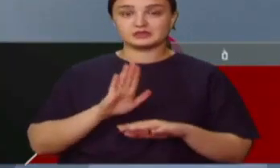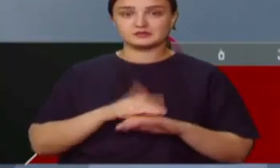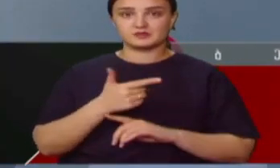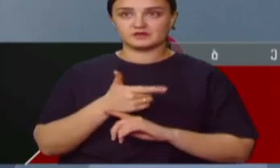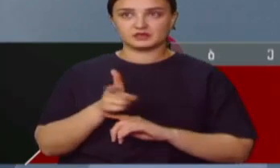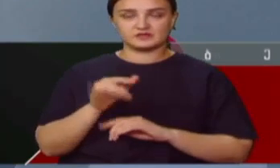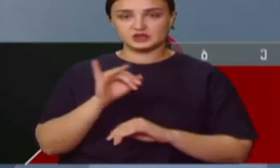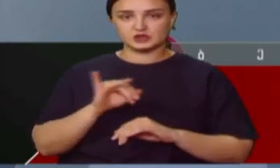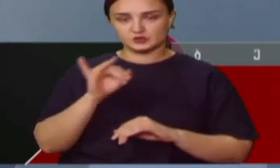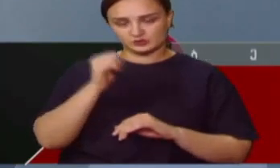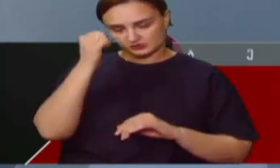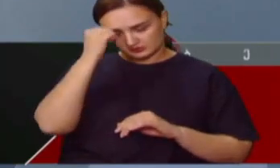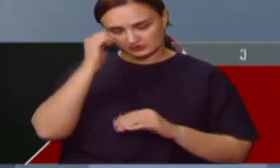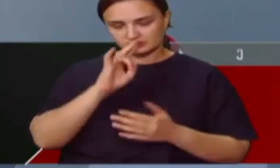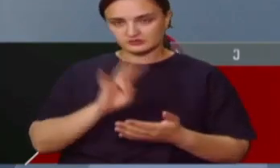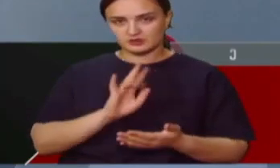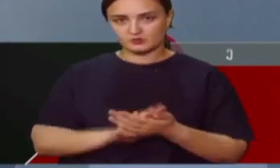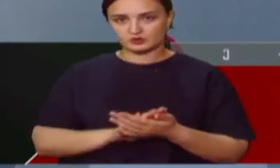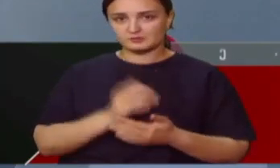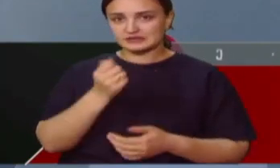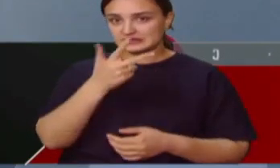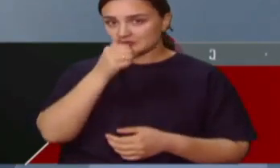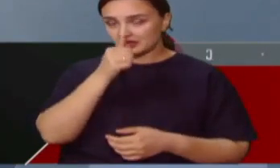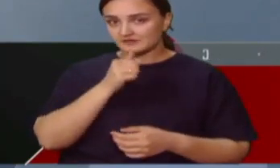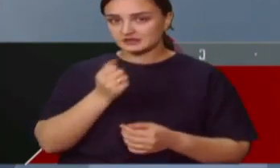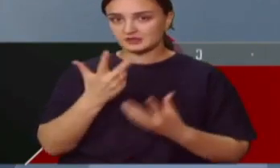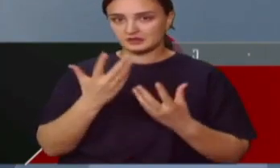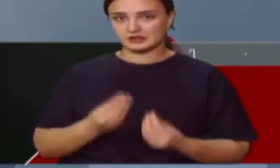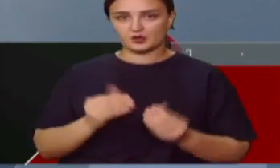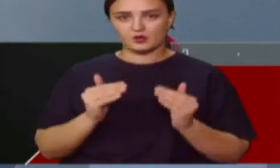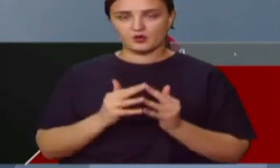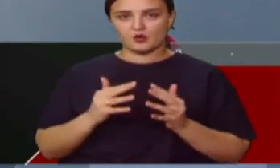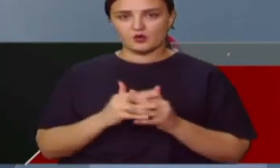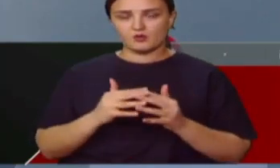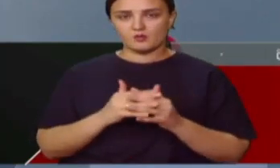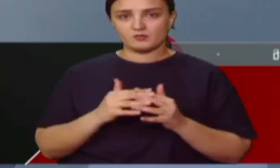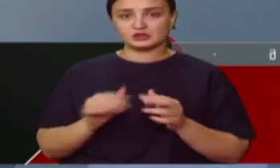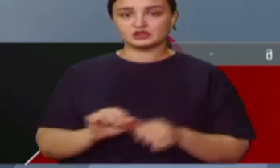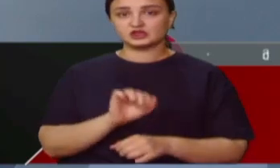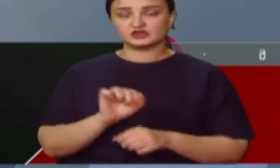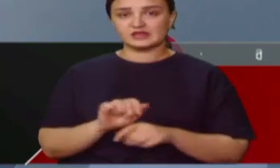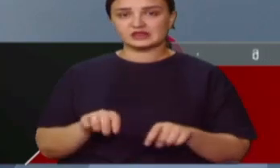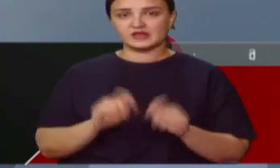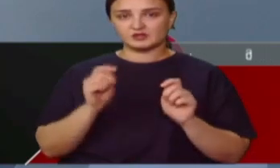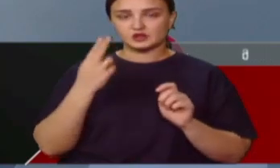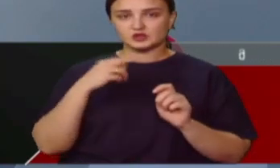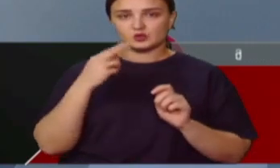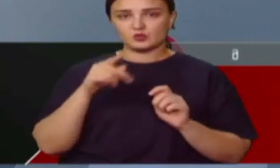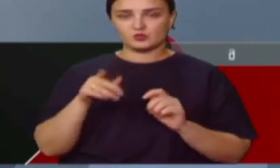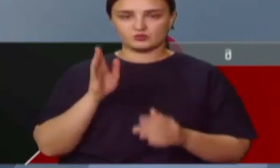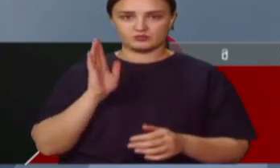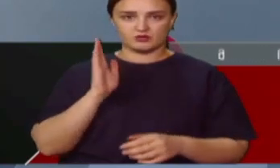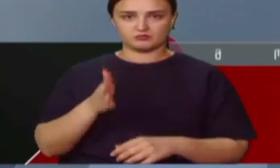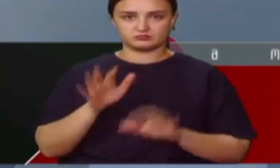ჩვენს მეხსიერებაში სამუდამო დაღიბეჭდა, 13-თვიანი და 13-დღიანი ომი ცეცხლის შეწყვეტის შეთანხმებით დარღვევით, სოხუმზე გადამწყვეტი